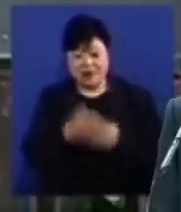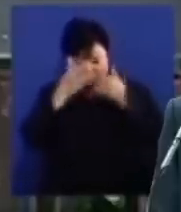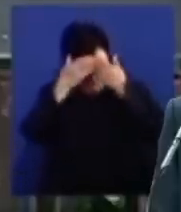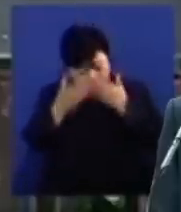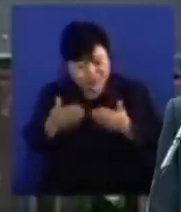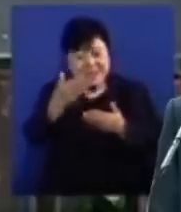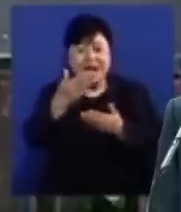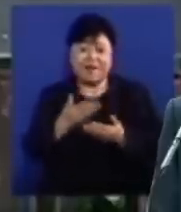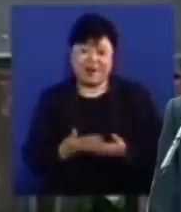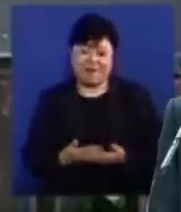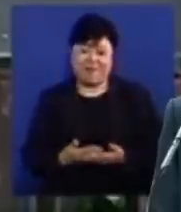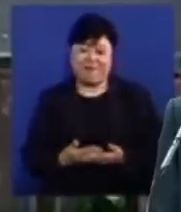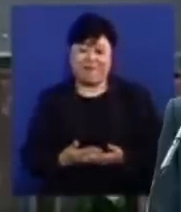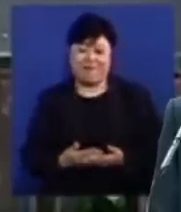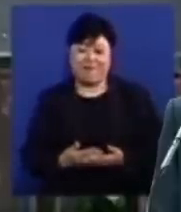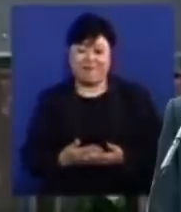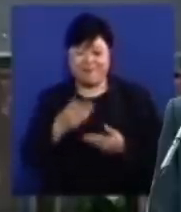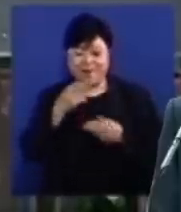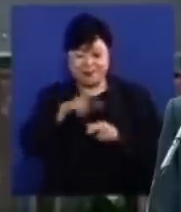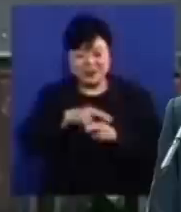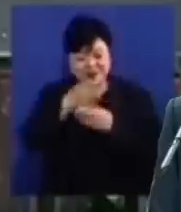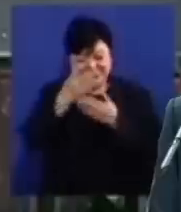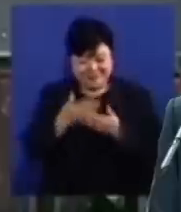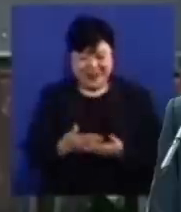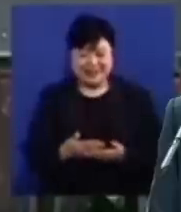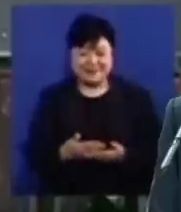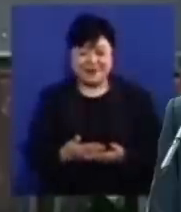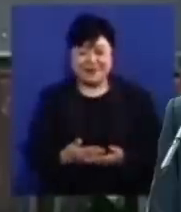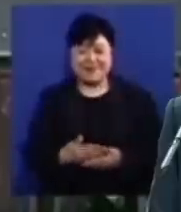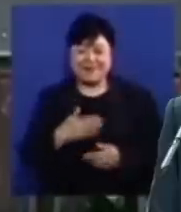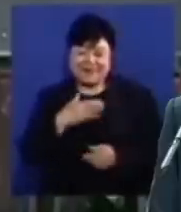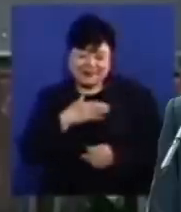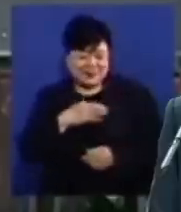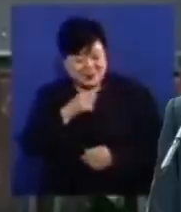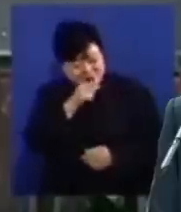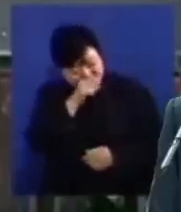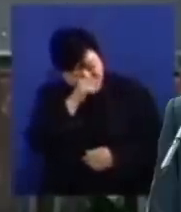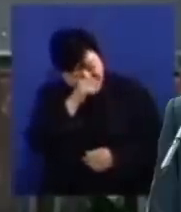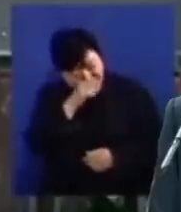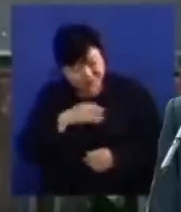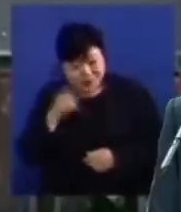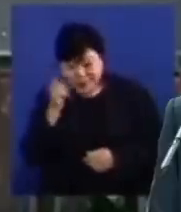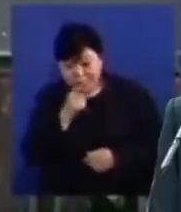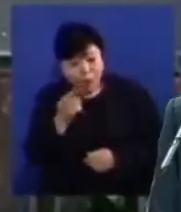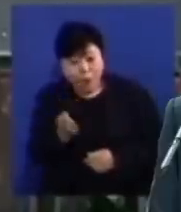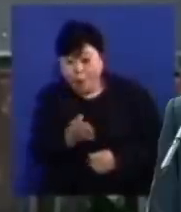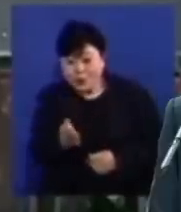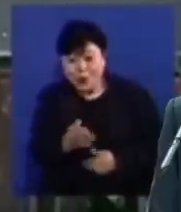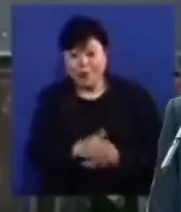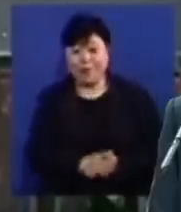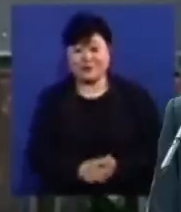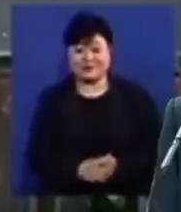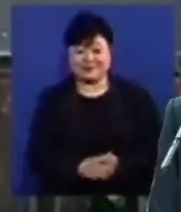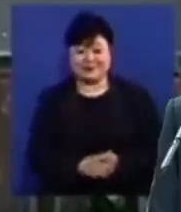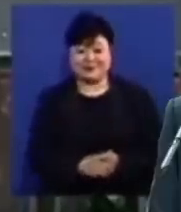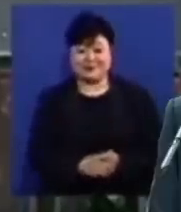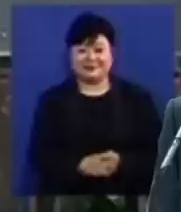공짜로 받고 또 받으면 기분이 좋습니다. 선물 받아서 기분 나쁜 사람 이 세상에 어디 있어요?